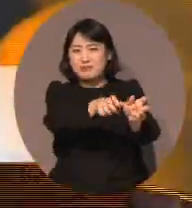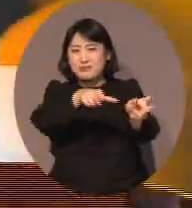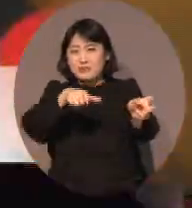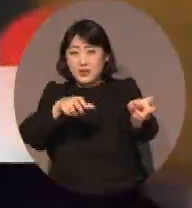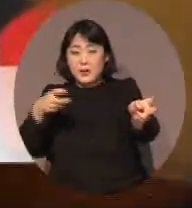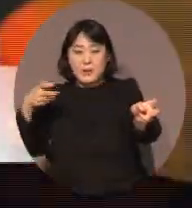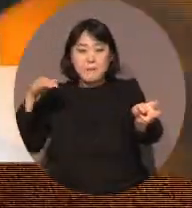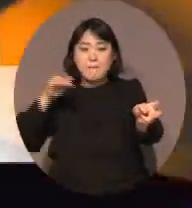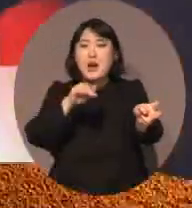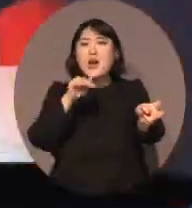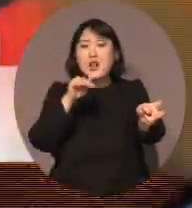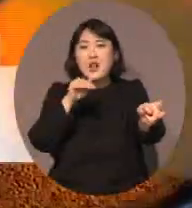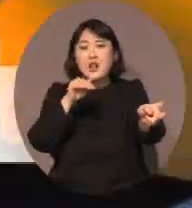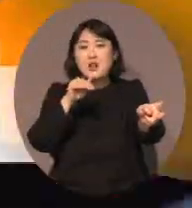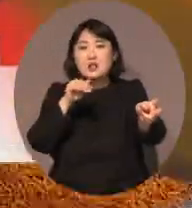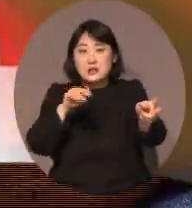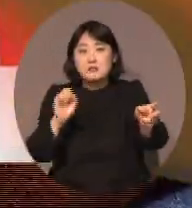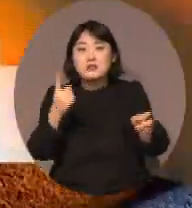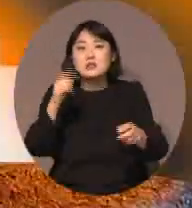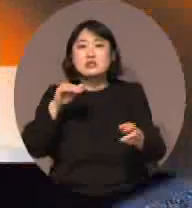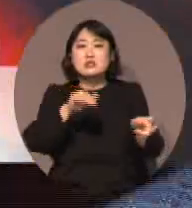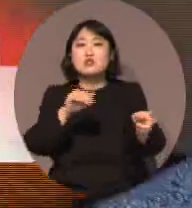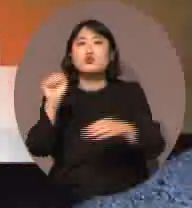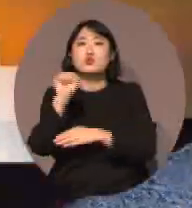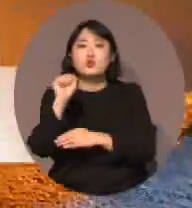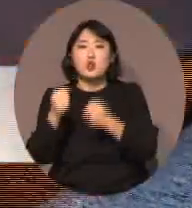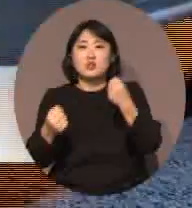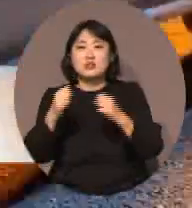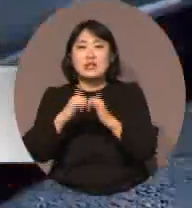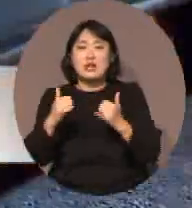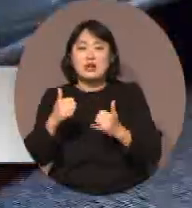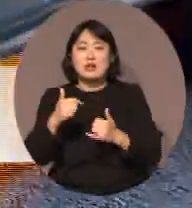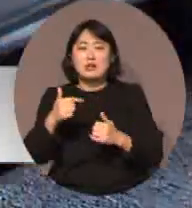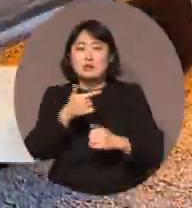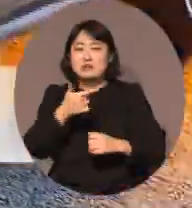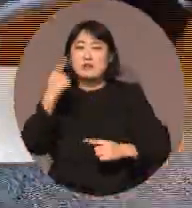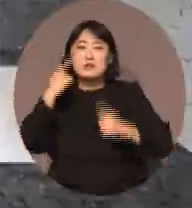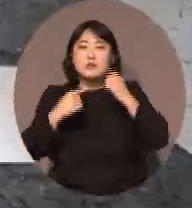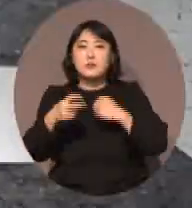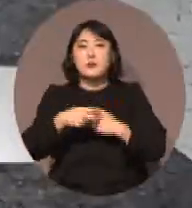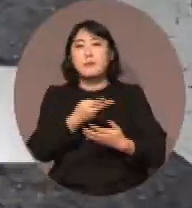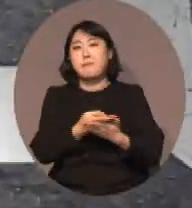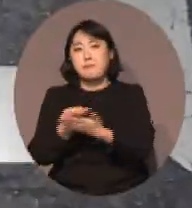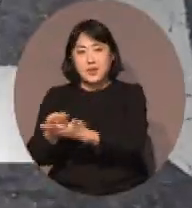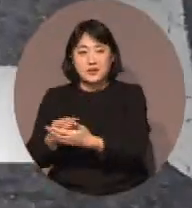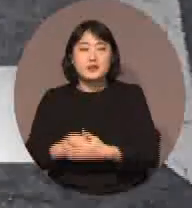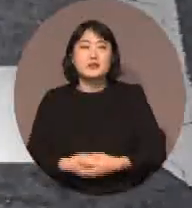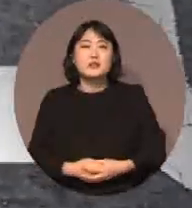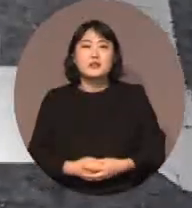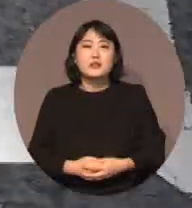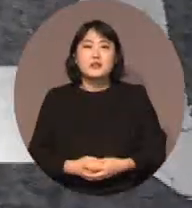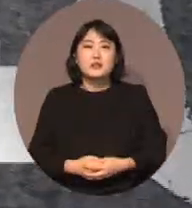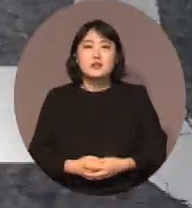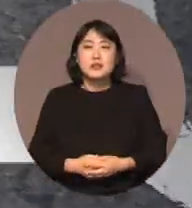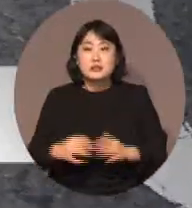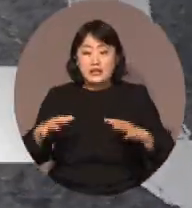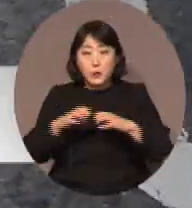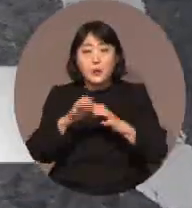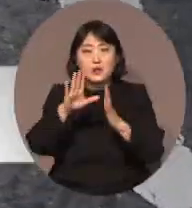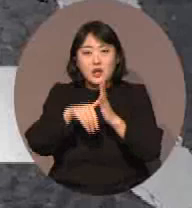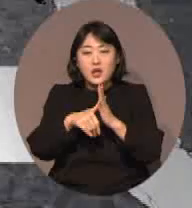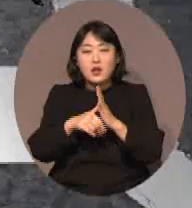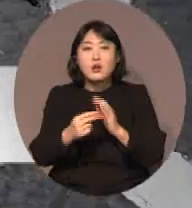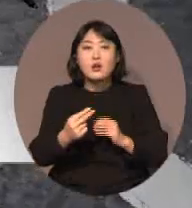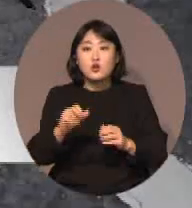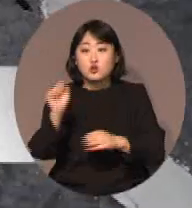들이받는 사고가났습니다이 사고로 승용차 운전자가 크게 다쳐 병원으로 이송됐습니다 경찰은 사고 당시